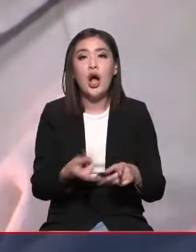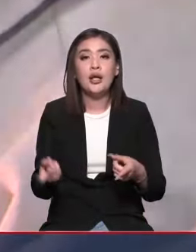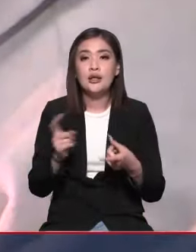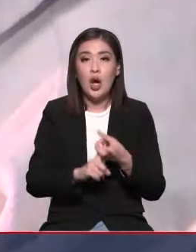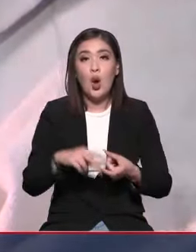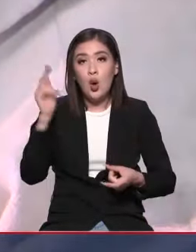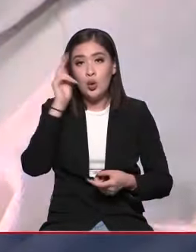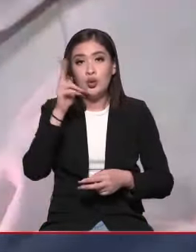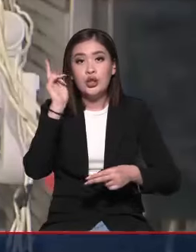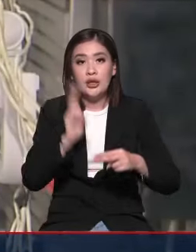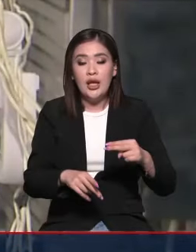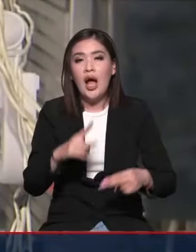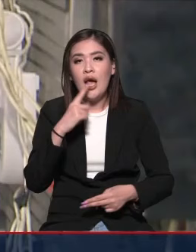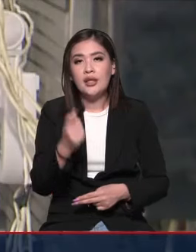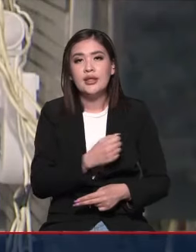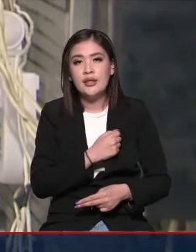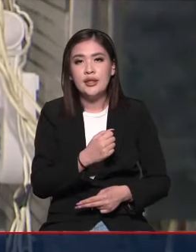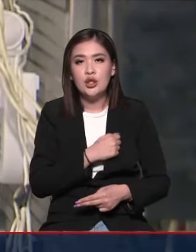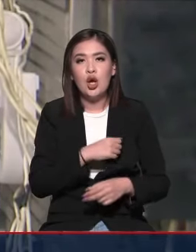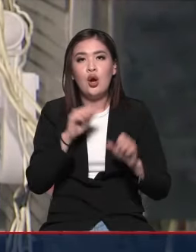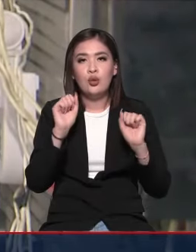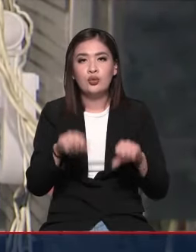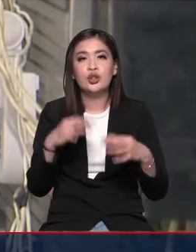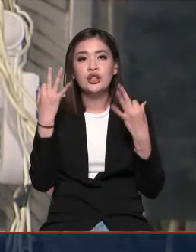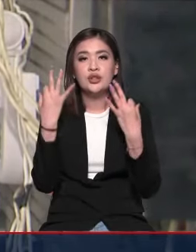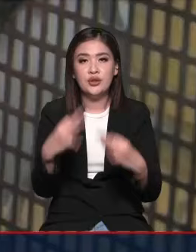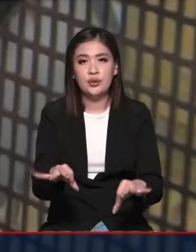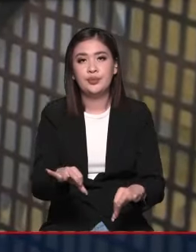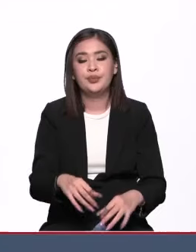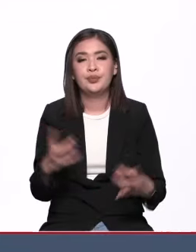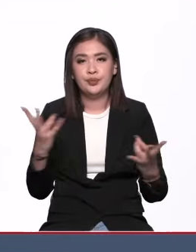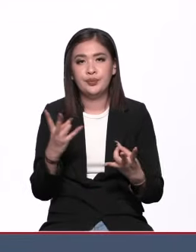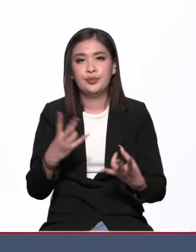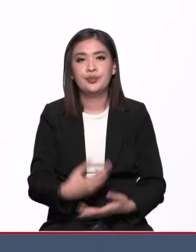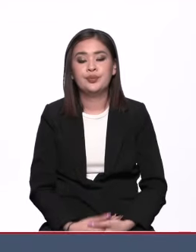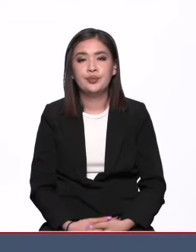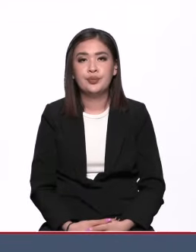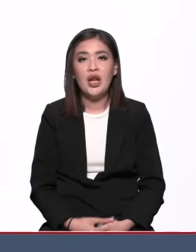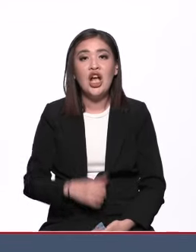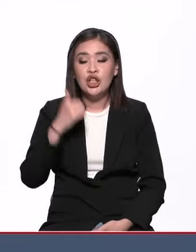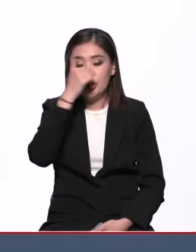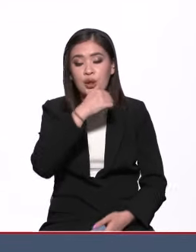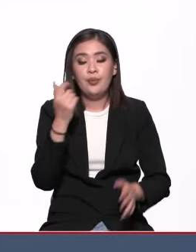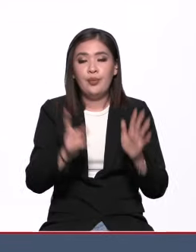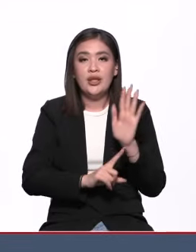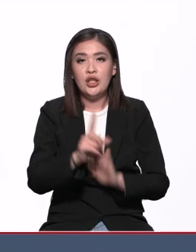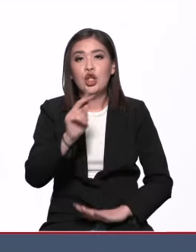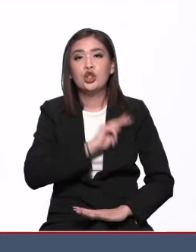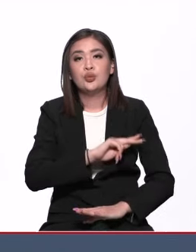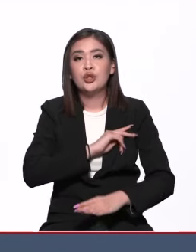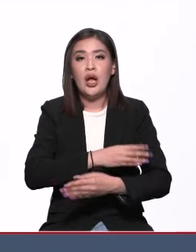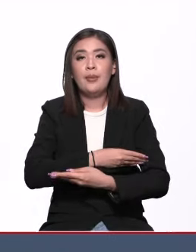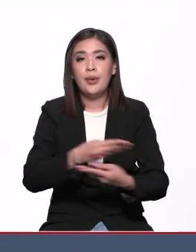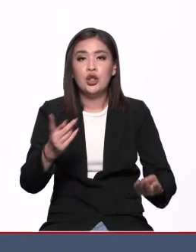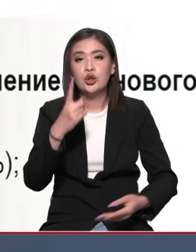оқуын аяқтаған жастарды әскери борышын өтеуден босату керек дейді. Жыл басынан бері жұмыспен қамтылған